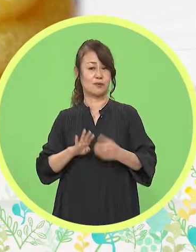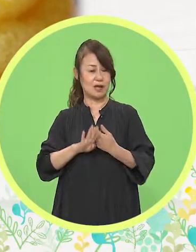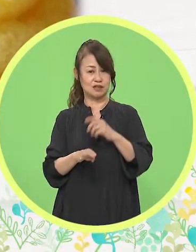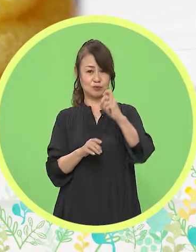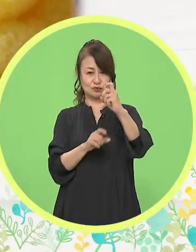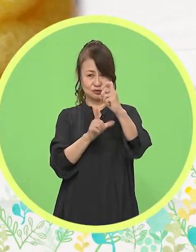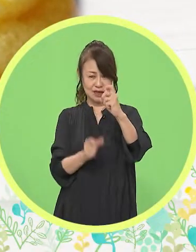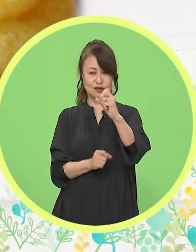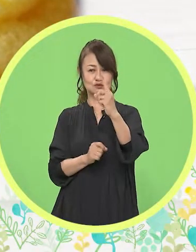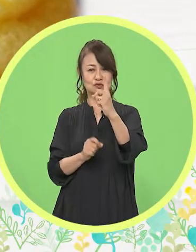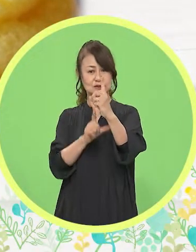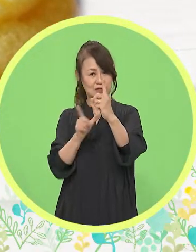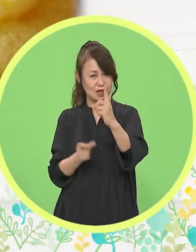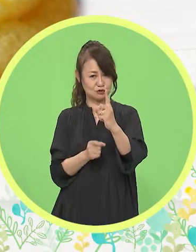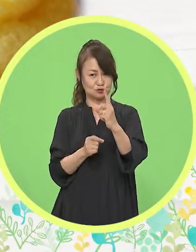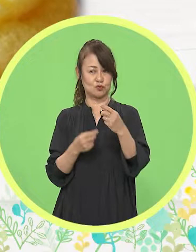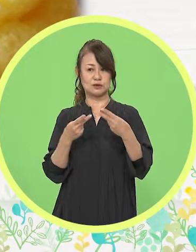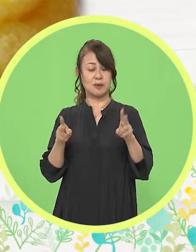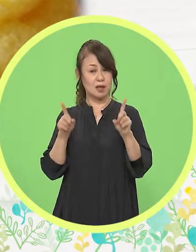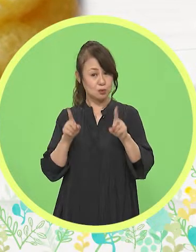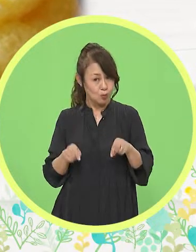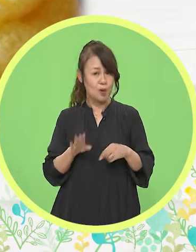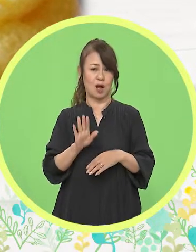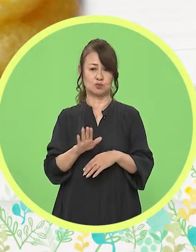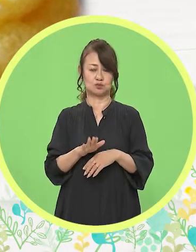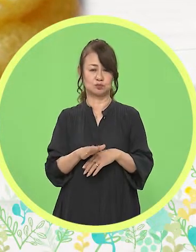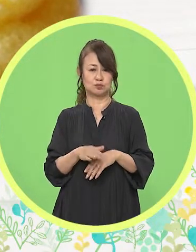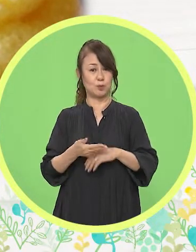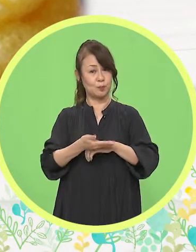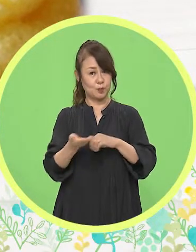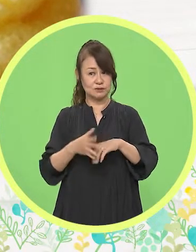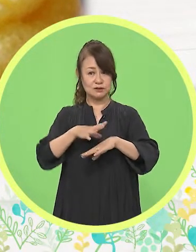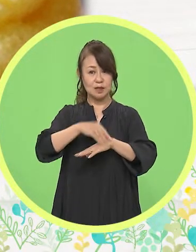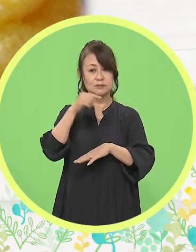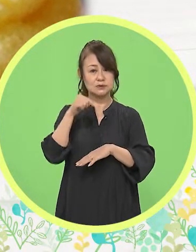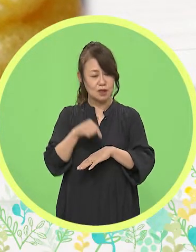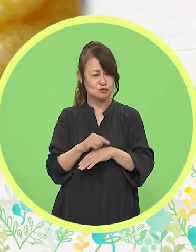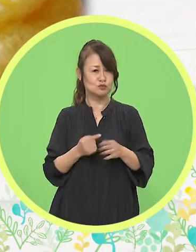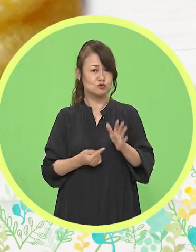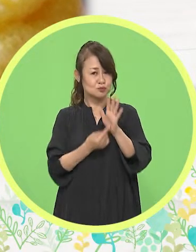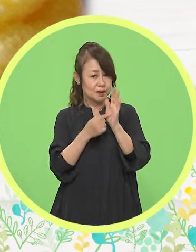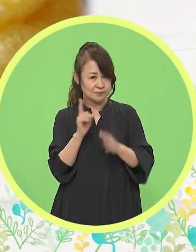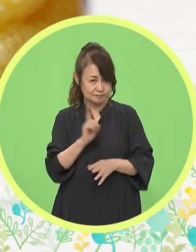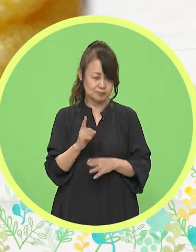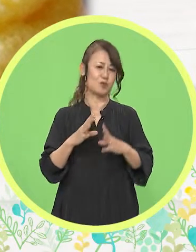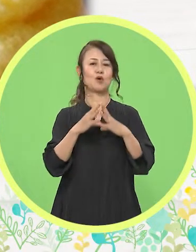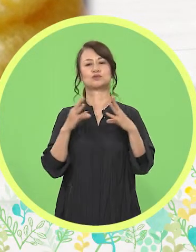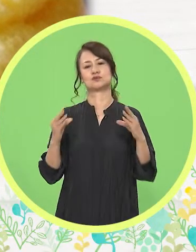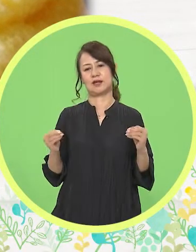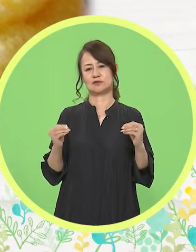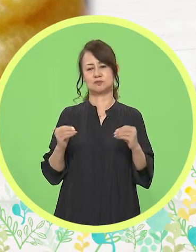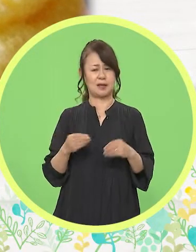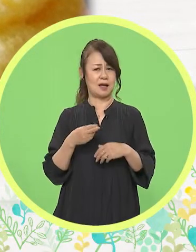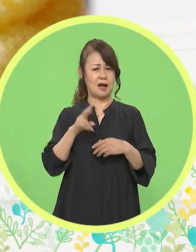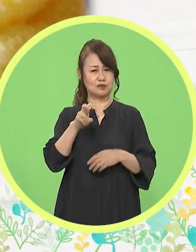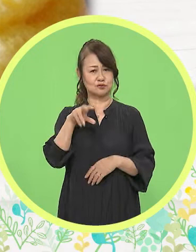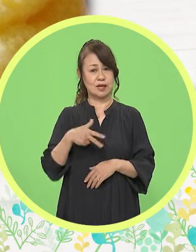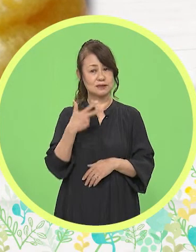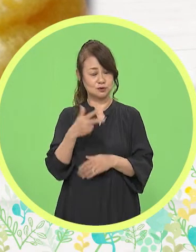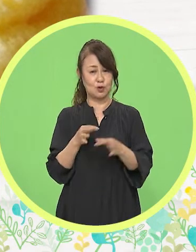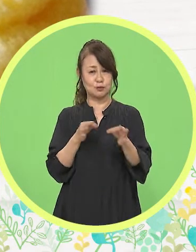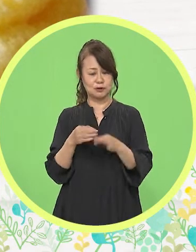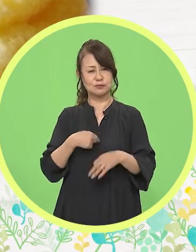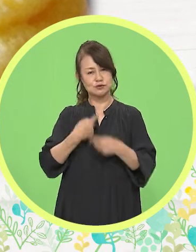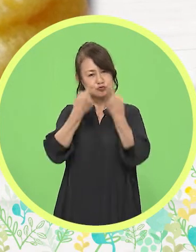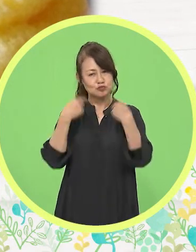にも10月11月にはこんなイベントも。モンサンミシェルの名物料理といえばオムレツ。廿日市市内のお店が